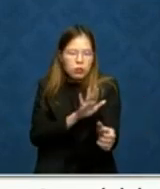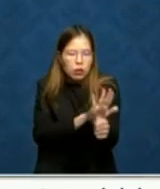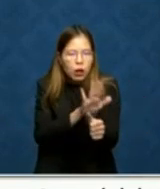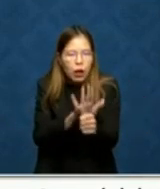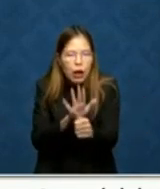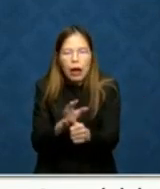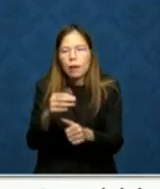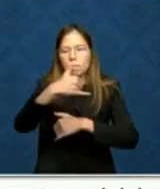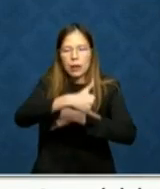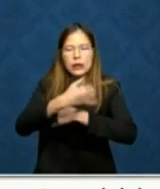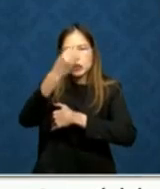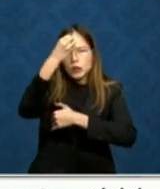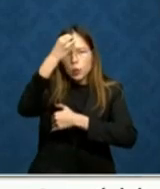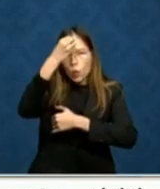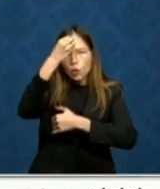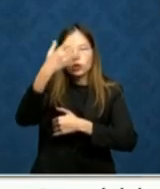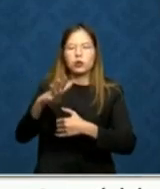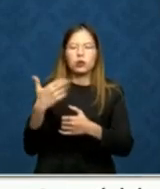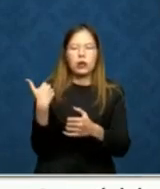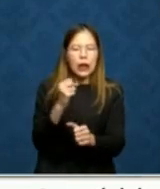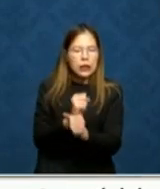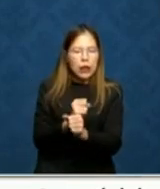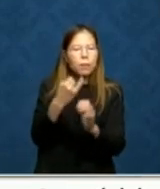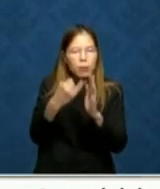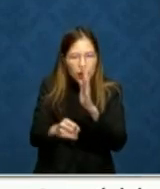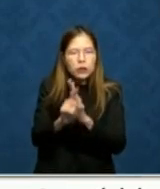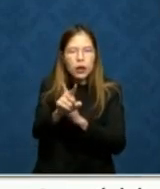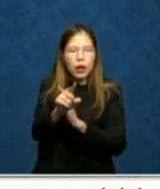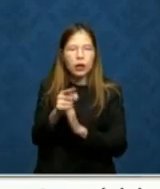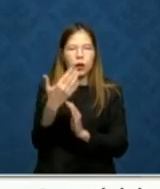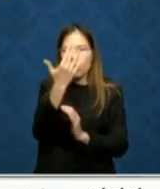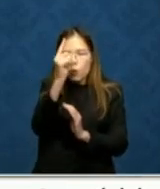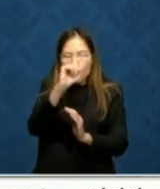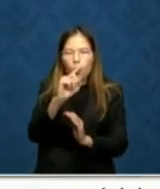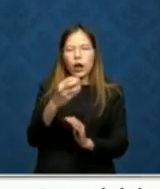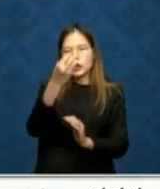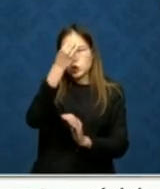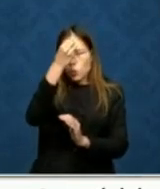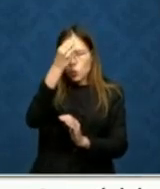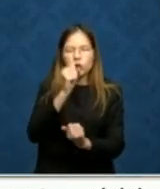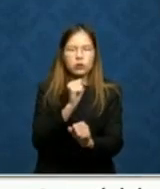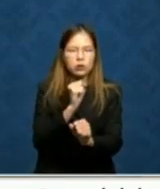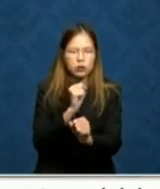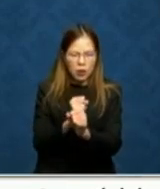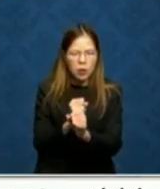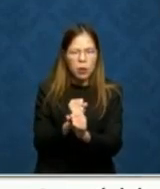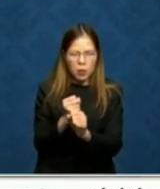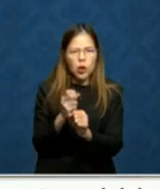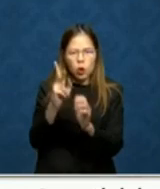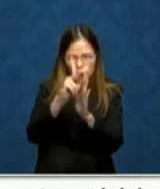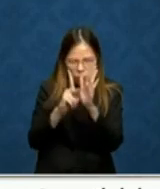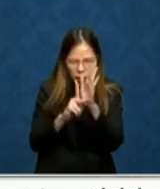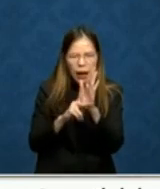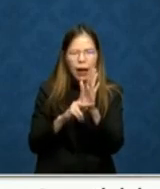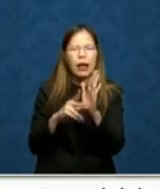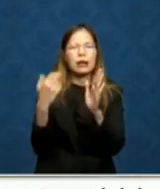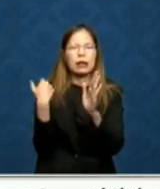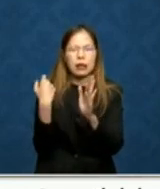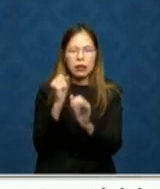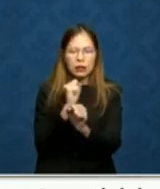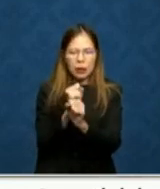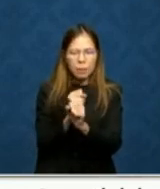ปุ่นผู้ถูกกระทำสามารถเอาผิดได้เพราะที่ญี่ปุ่นมีกฎหมายไซเบอร์สตอคกิ้งตั้งแต่ปี2017ค่ะท่านประธ